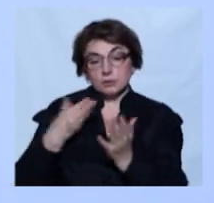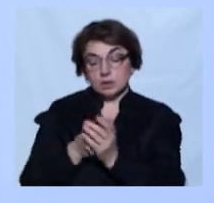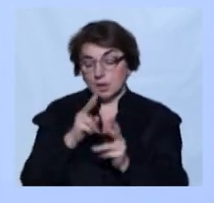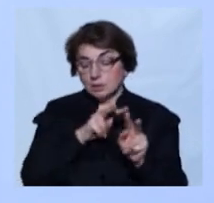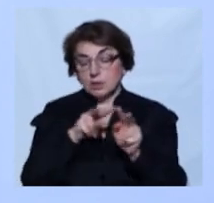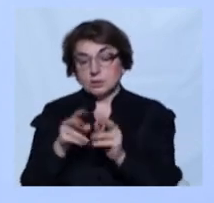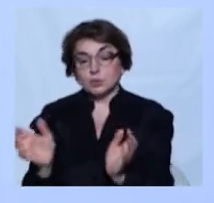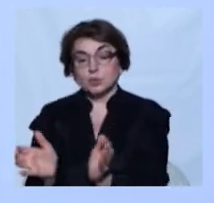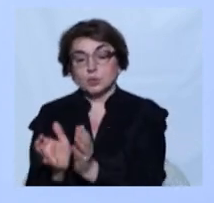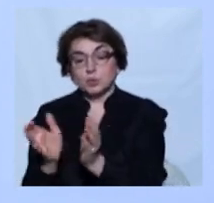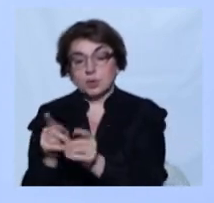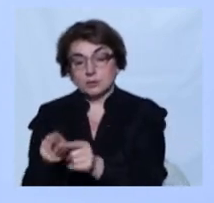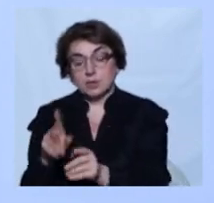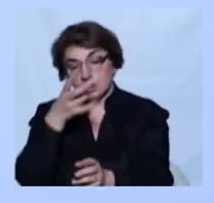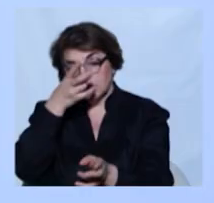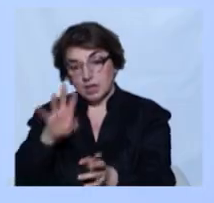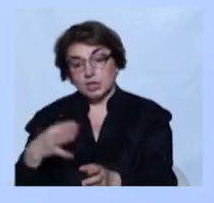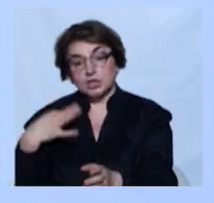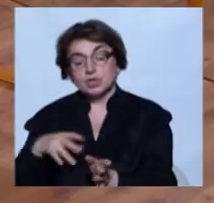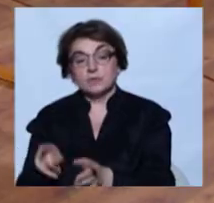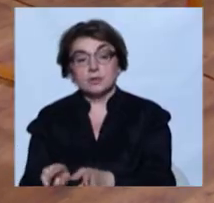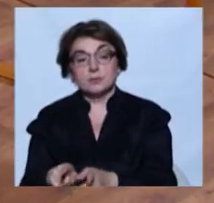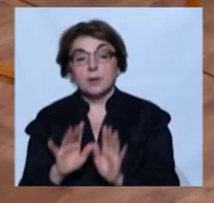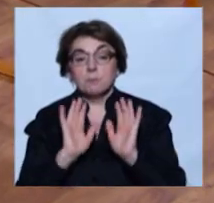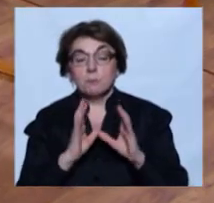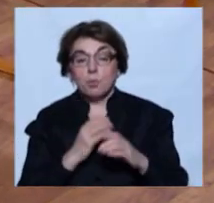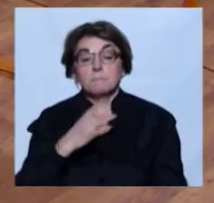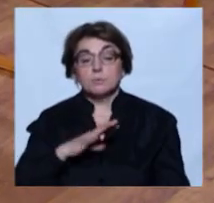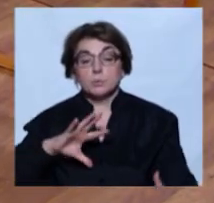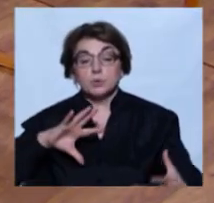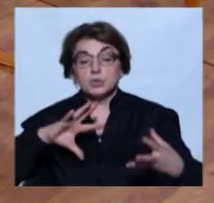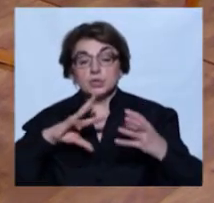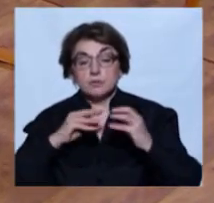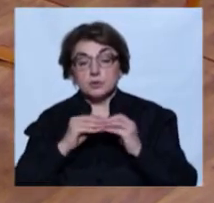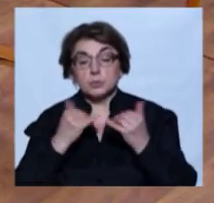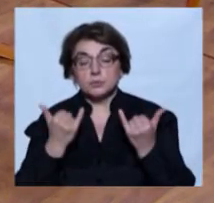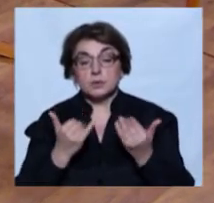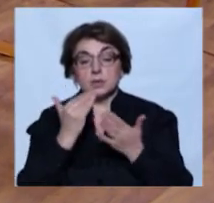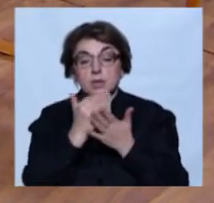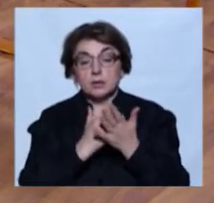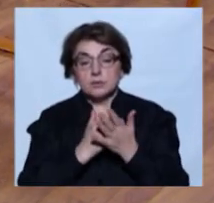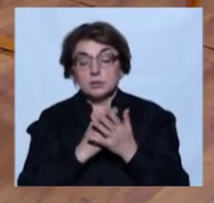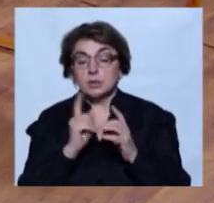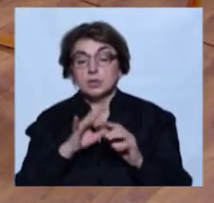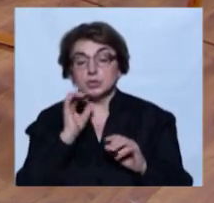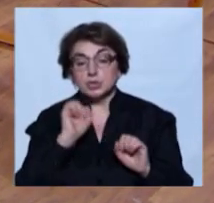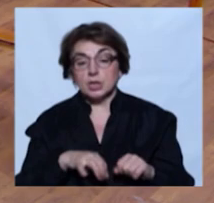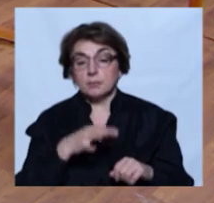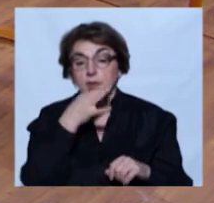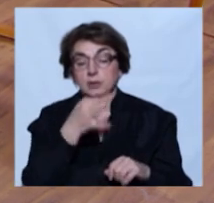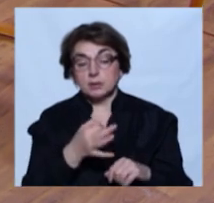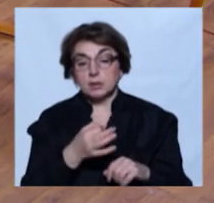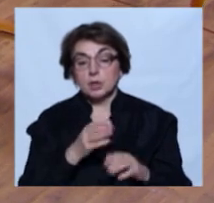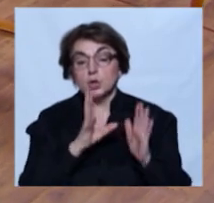შვილებს, ასევე უვლის დანარჩენებსაც. ბავშვებო, რომ შევაჯამოთ ჩვენი დღევანდელი გაკვეთილი, რა შეგვიძლია ვთქვათ,